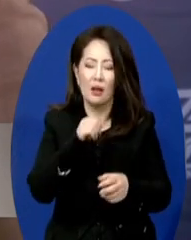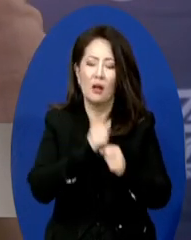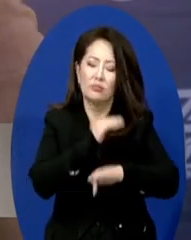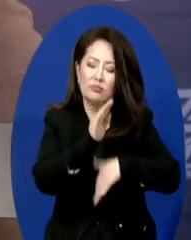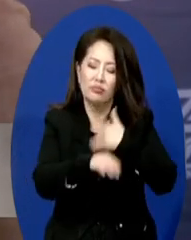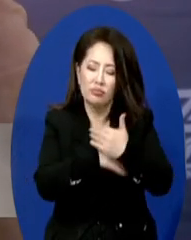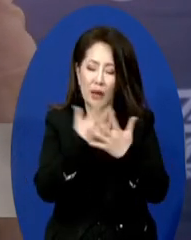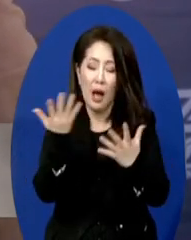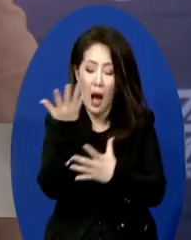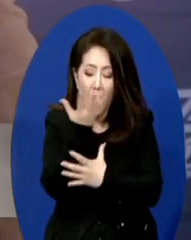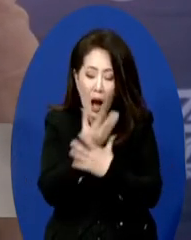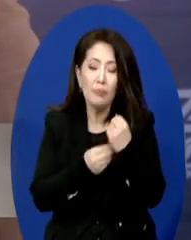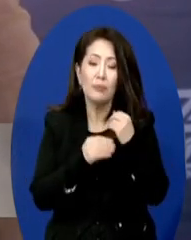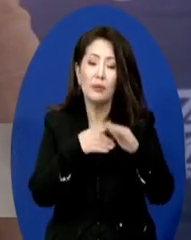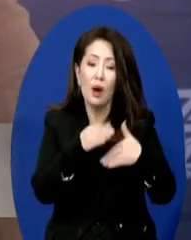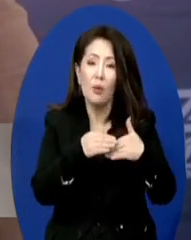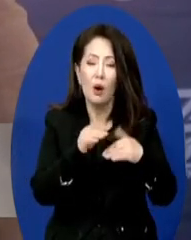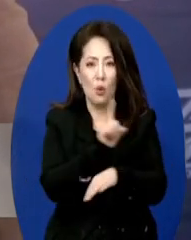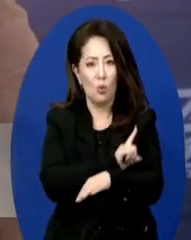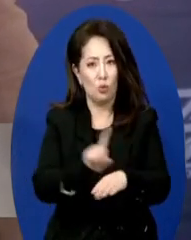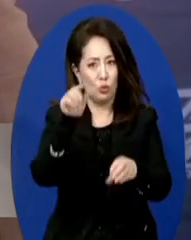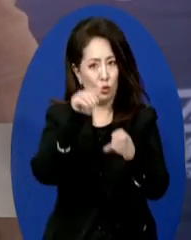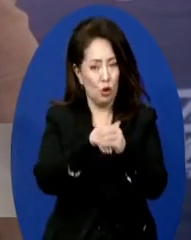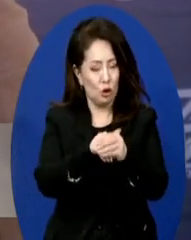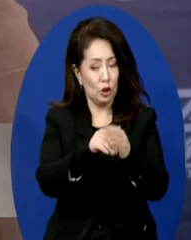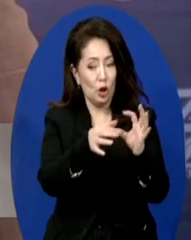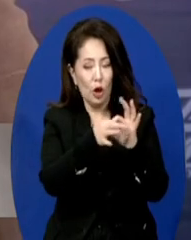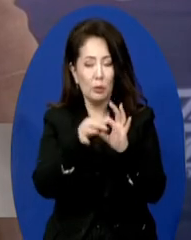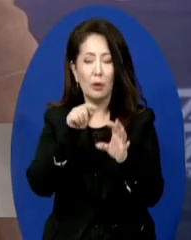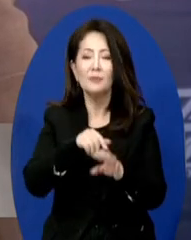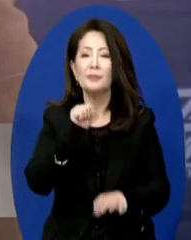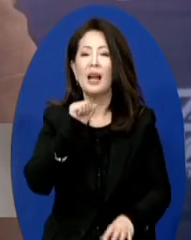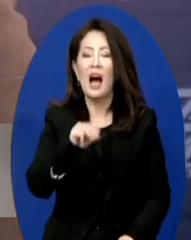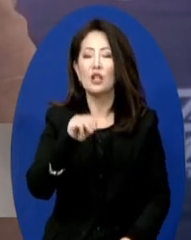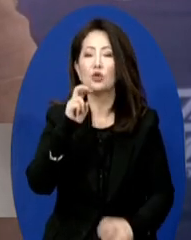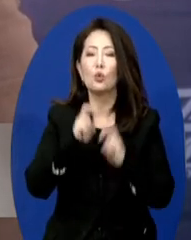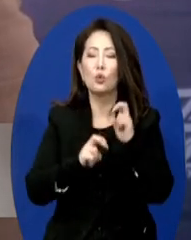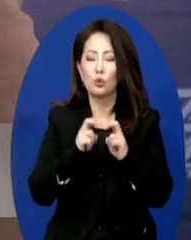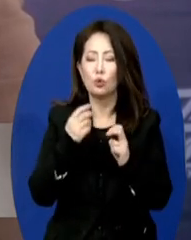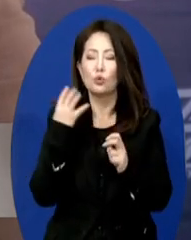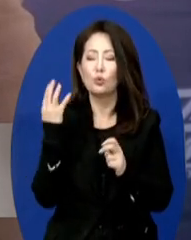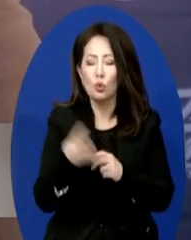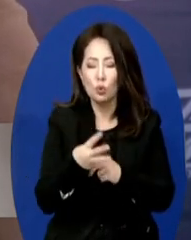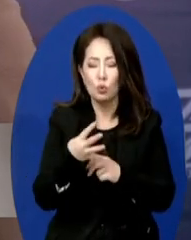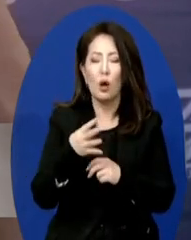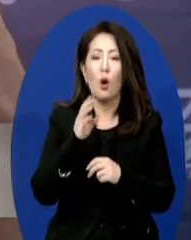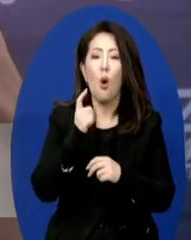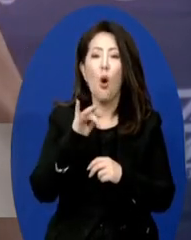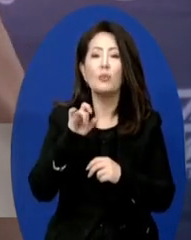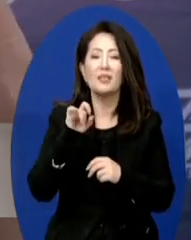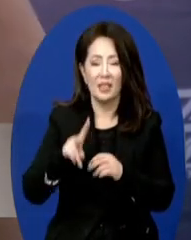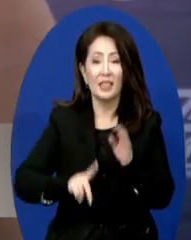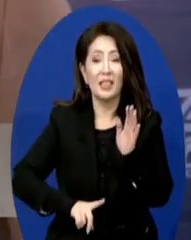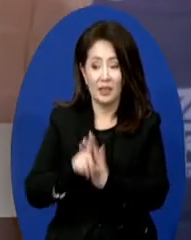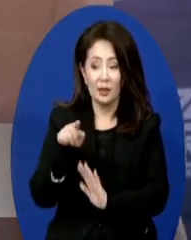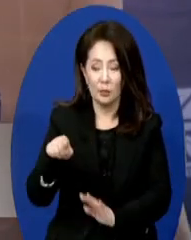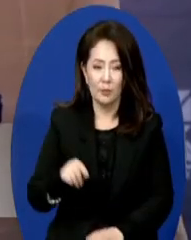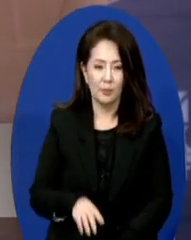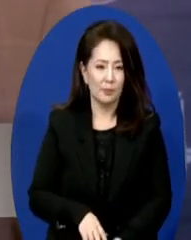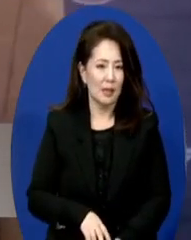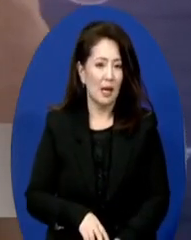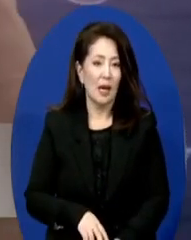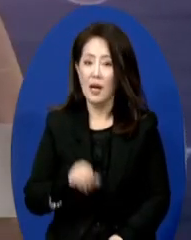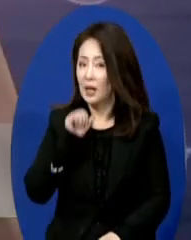маань явагдчихж үрдүнд хүрнэ. Утгаар нь ажил төрийн 4-р хувьсгалын эхлэл өрнөл энд явж гинэ гэж ойлгож байна. Ажиллах хүчийг